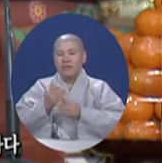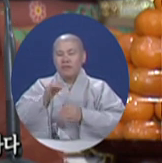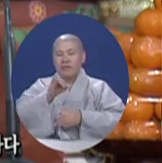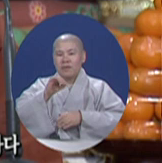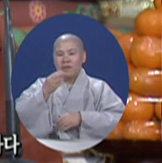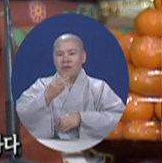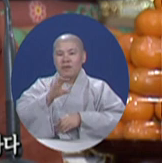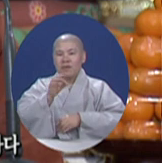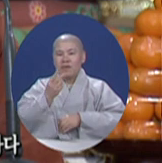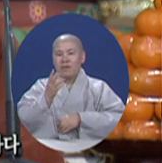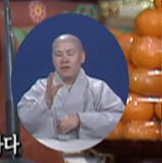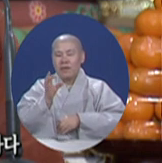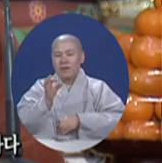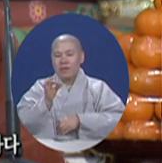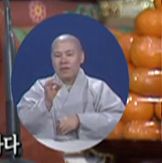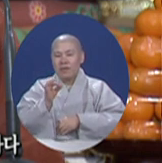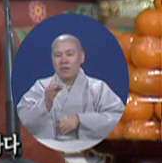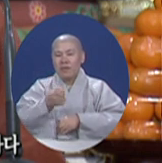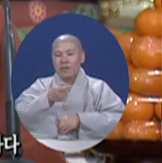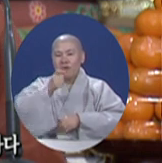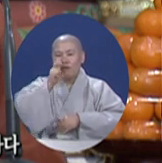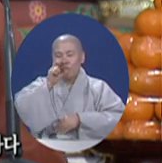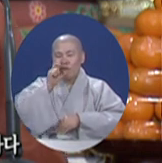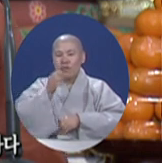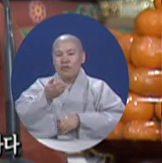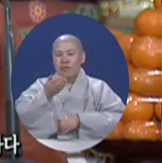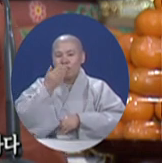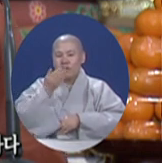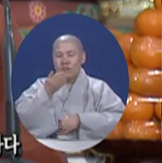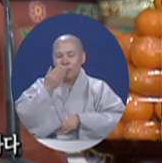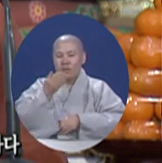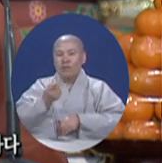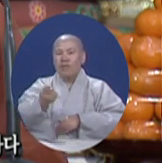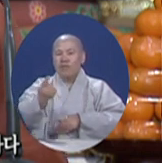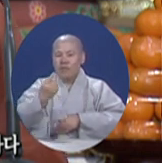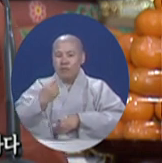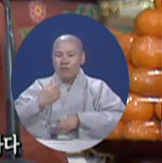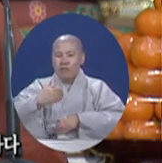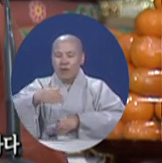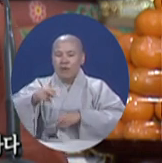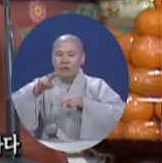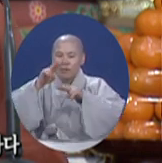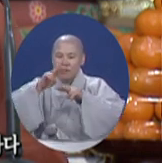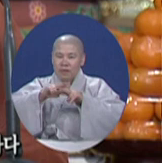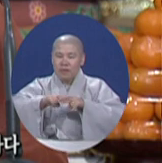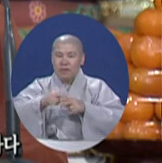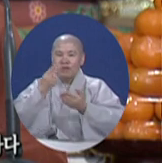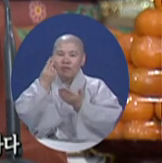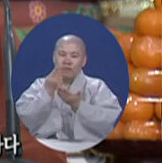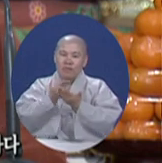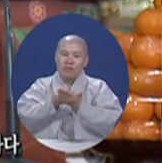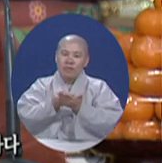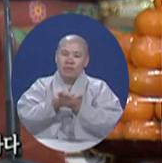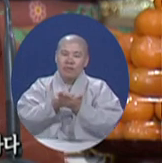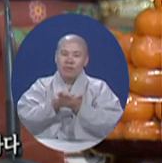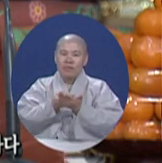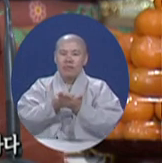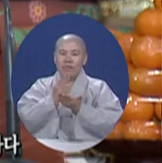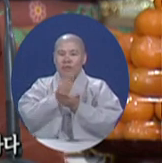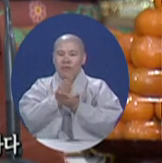일용이라는 게 뭐예요? 이게 다 물도 마시고 오기도 하고 가기도 하고 앉기도 하고 눕기도 하고